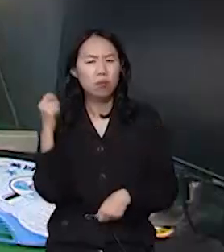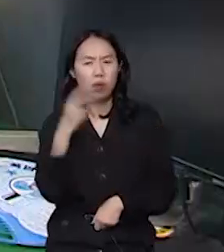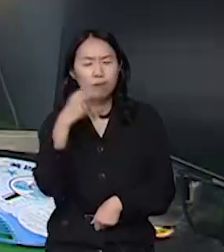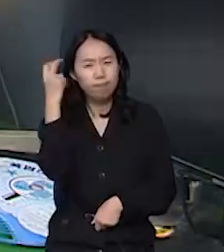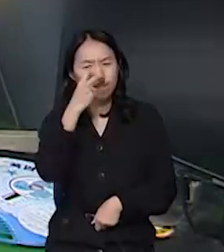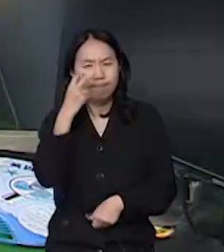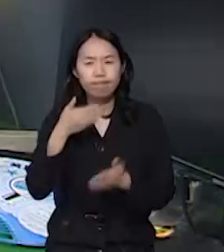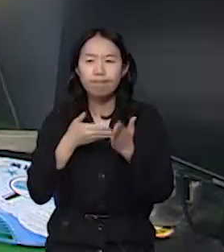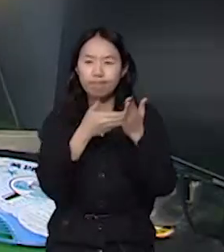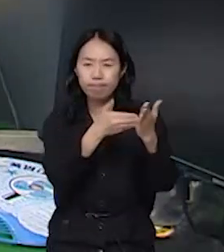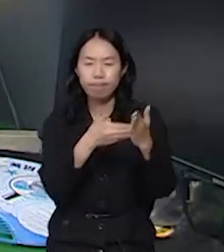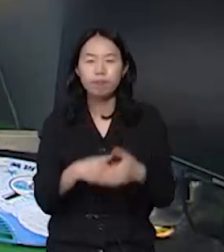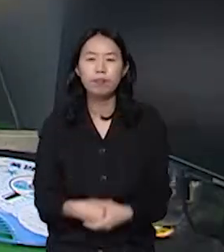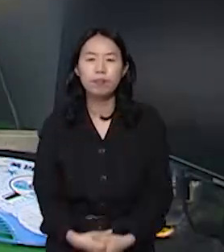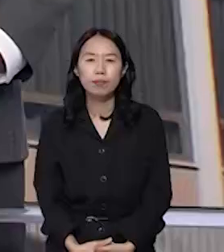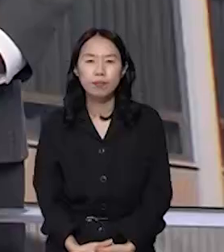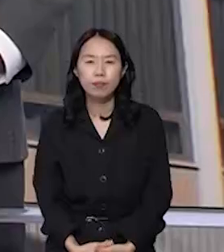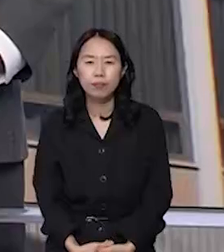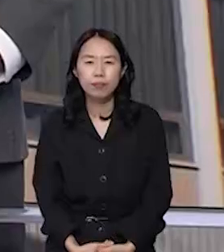요청했습니다.